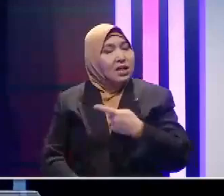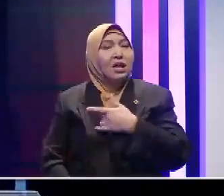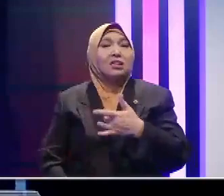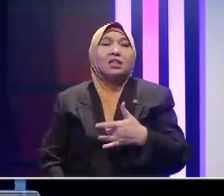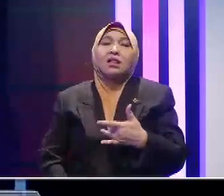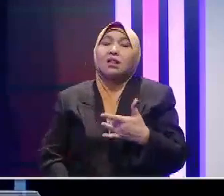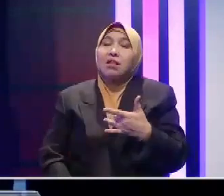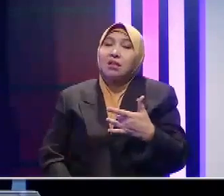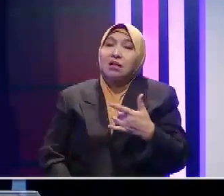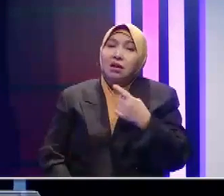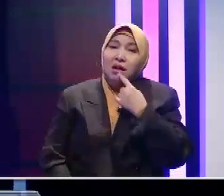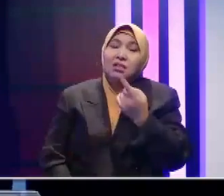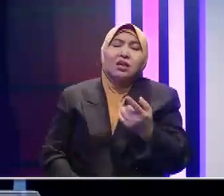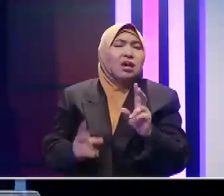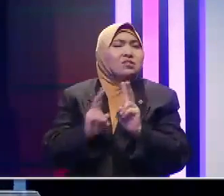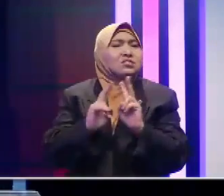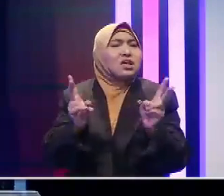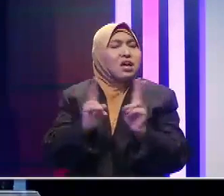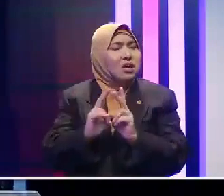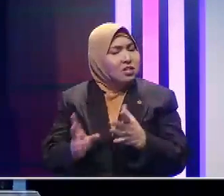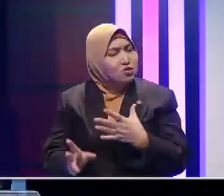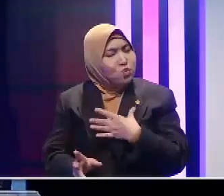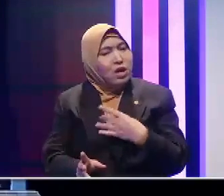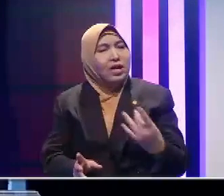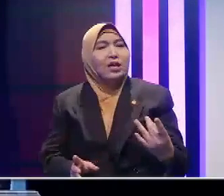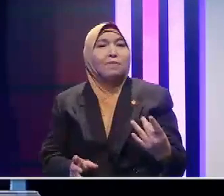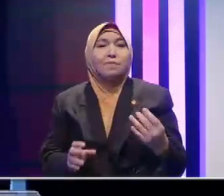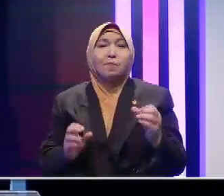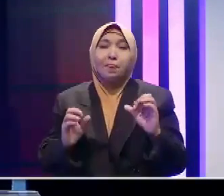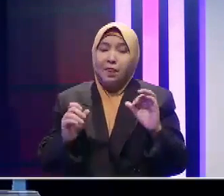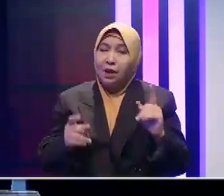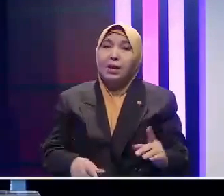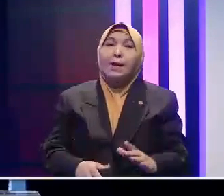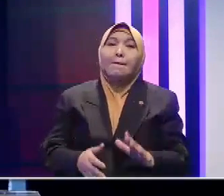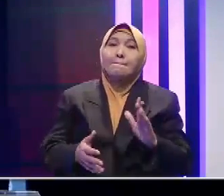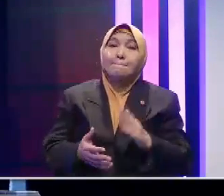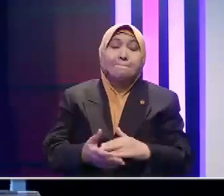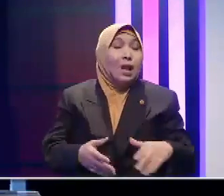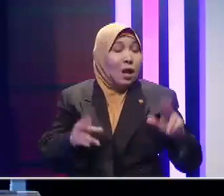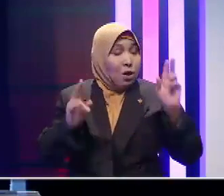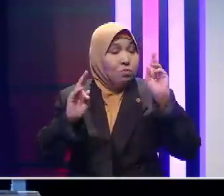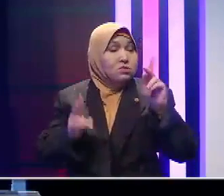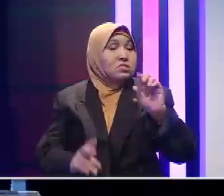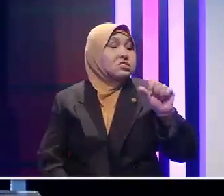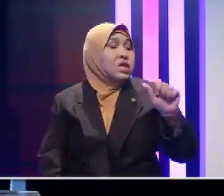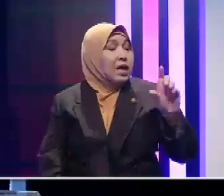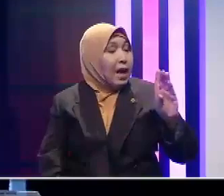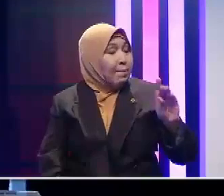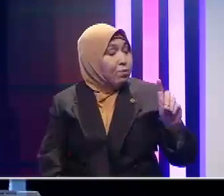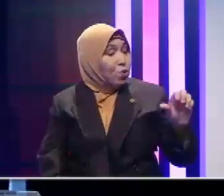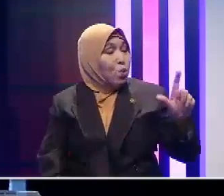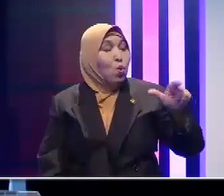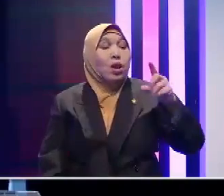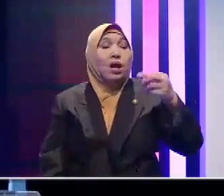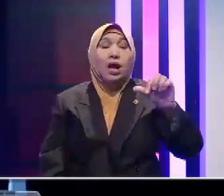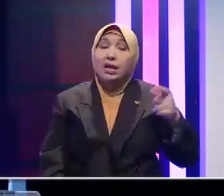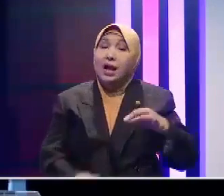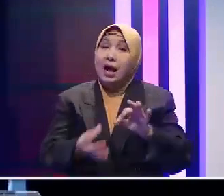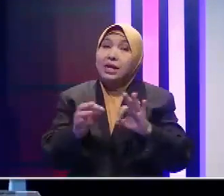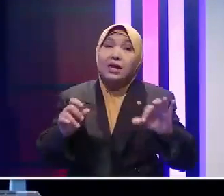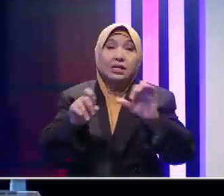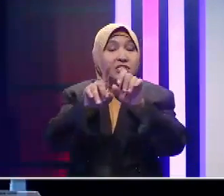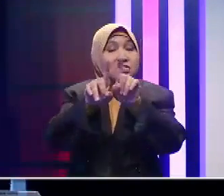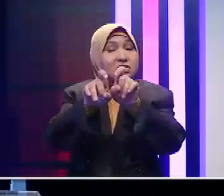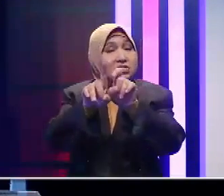ayat yang sangat-sangat disukai lah oleh apa nama ni, Ustaz Abdul Ghani. Kita baca dulu ayat yang